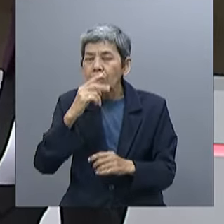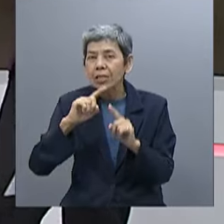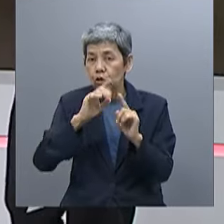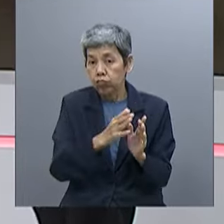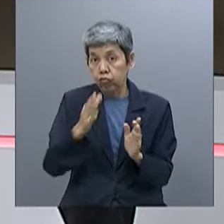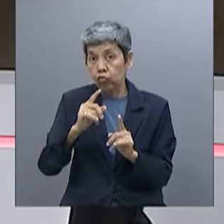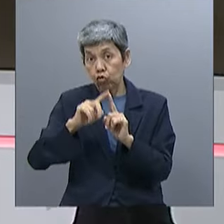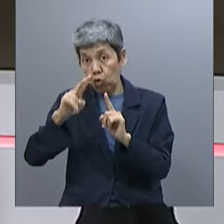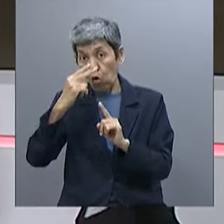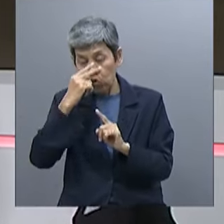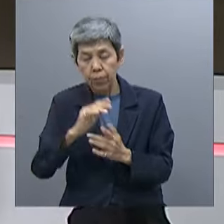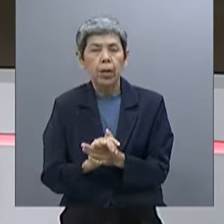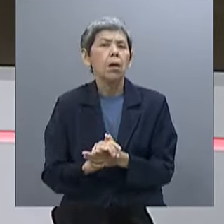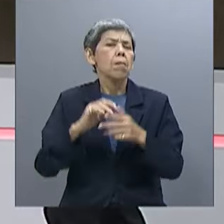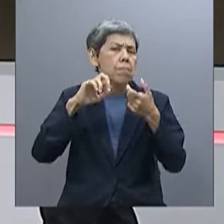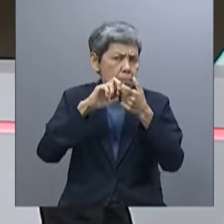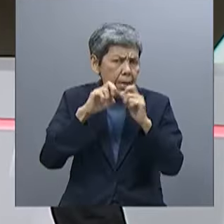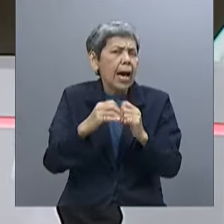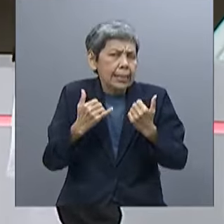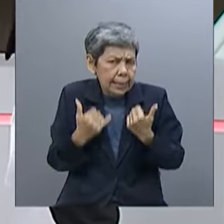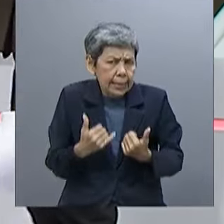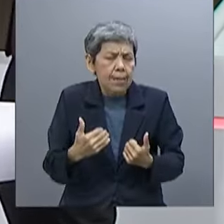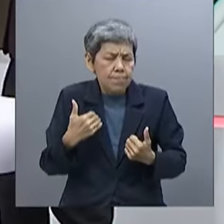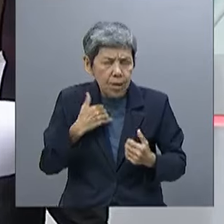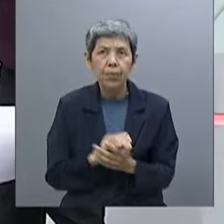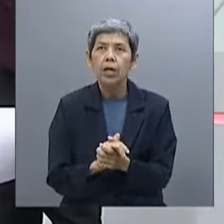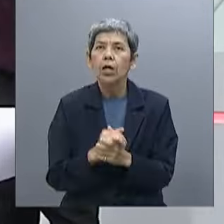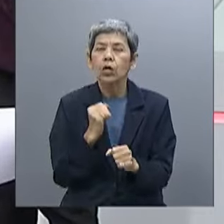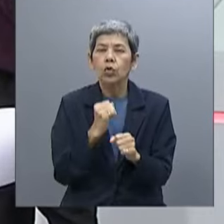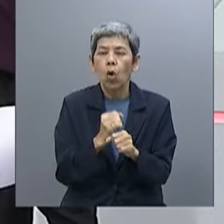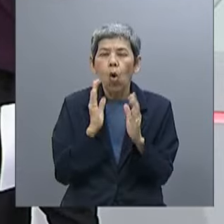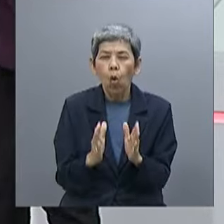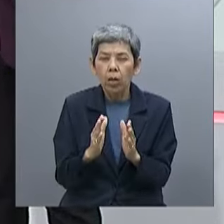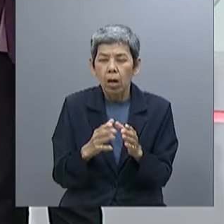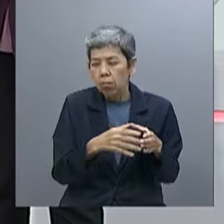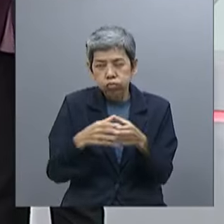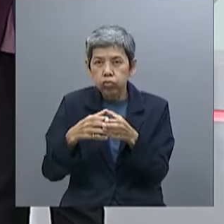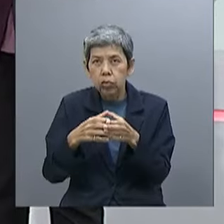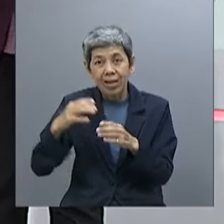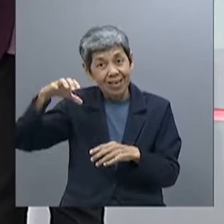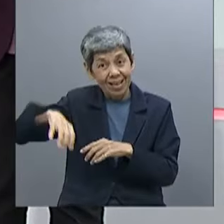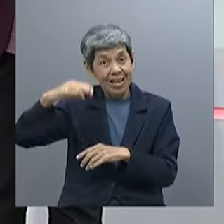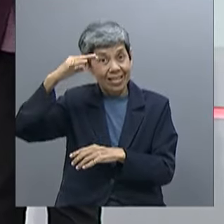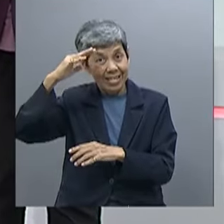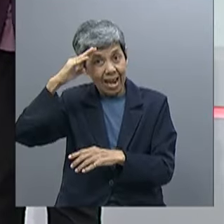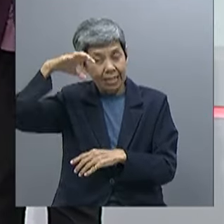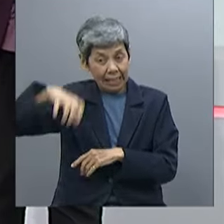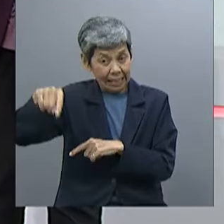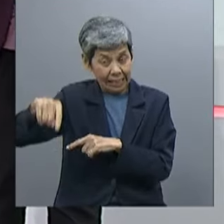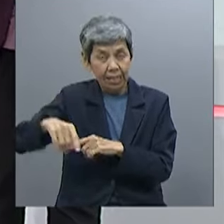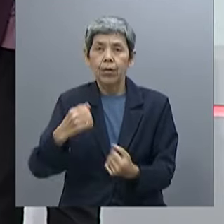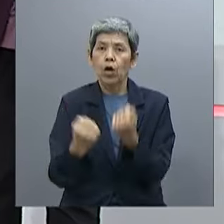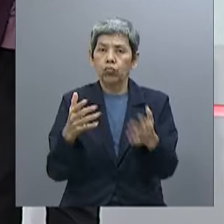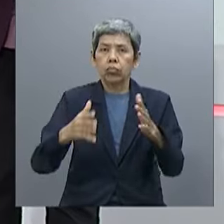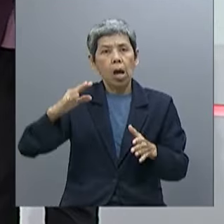ค่ะที่มันเป็นประเด็นมาจนถึงวันนี้ก็คือการขนย้ายคนไปที่ค่ายอิงคยุทธบริหารในจังหวัดปัตตานีด้วยรถทห